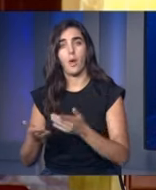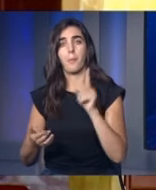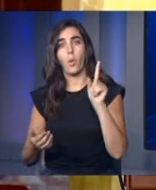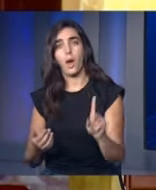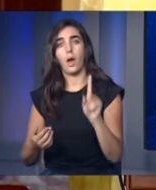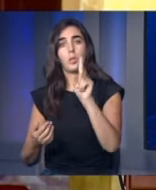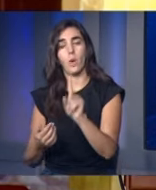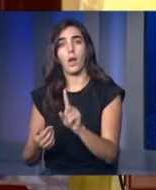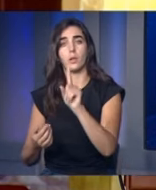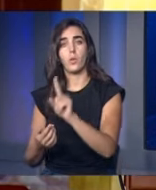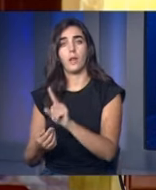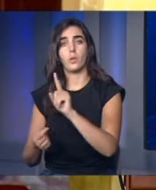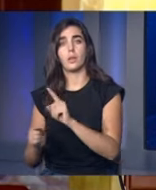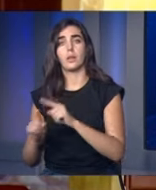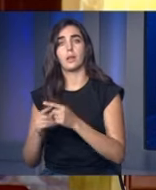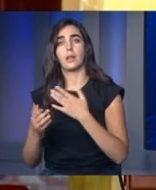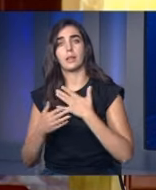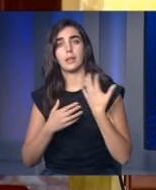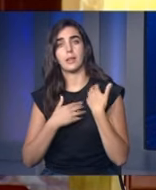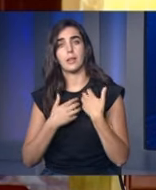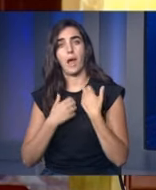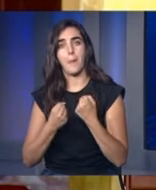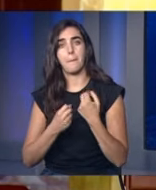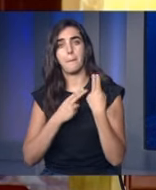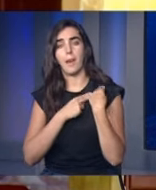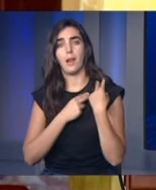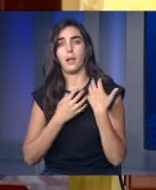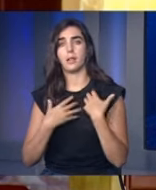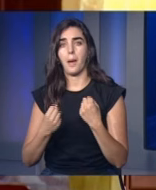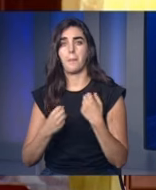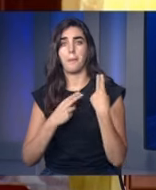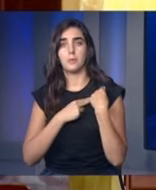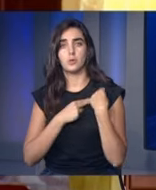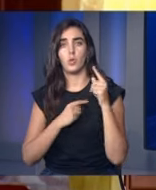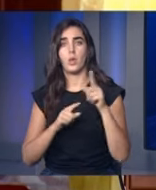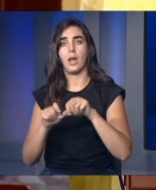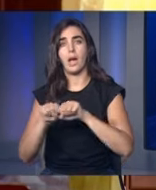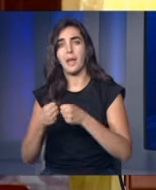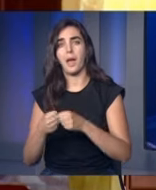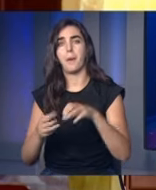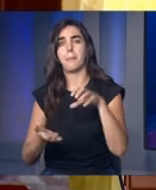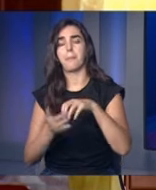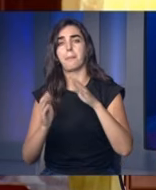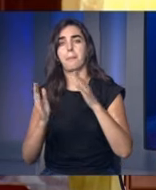أو خطيئة اجتماعية لا أحد مسؤول عنها.